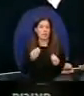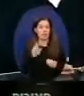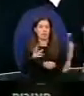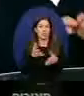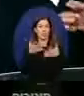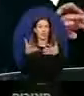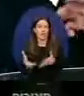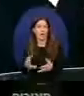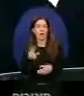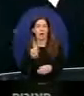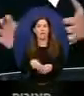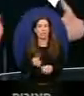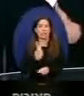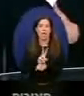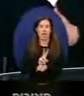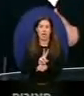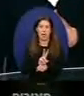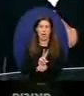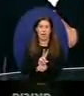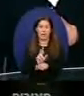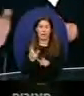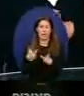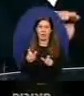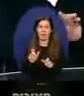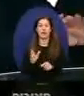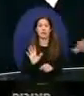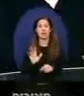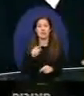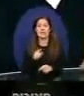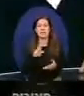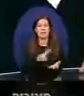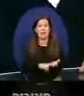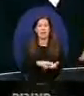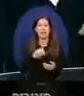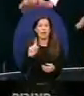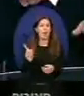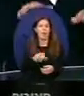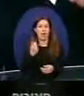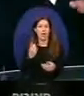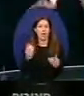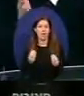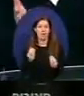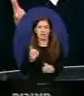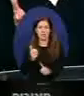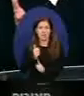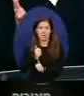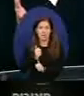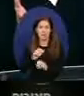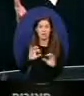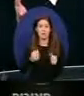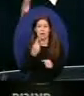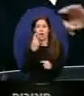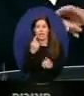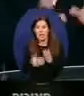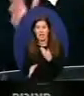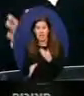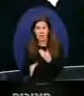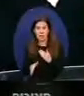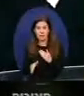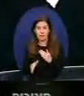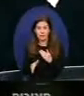והגנתי, בכל תחום צבאי. דרך אגב, אנחנו מדברים עכשיו על טילים, אבל זה נכון לכל תחום צבאי. אם אחד מהם חסר,